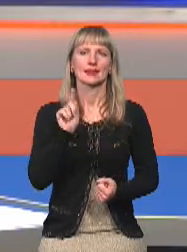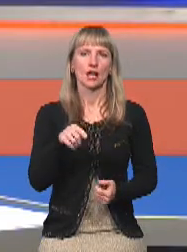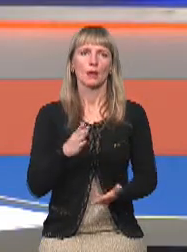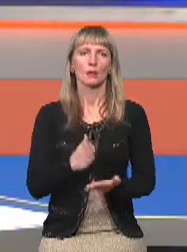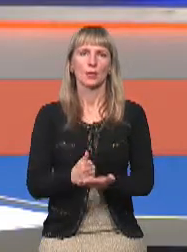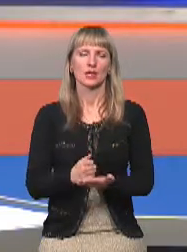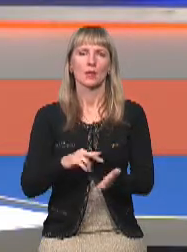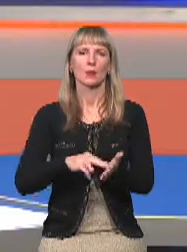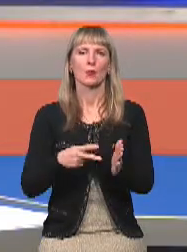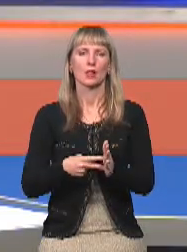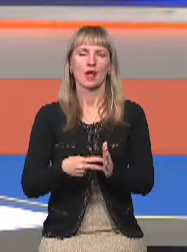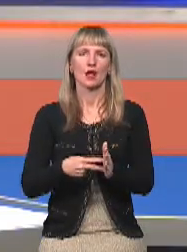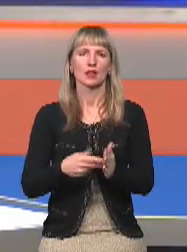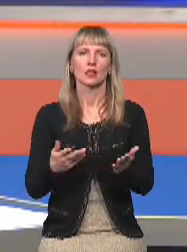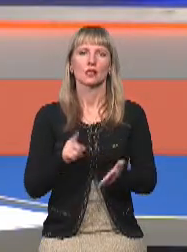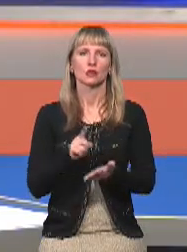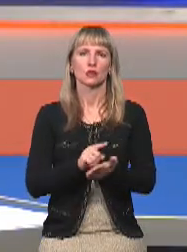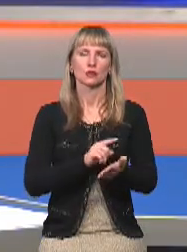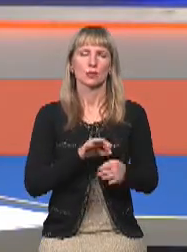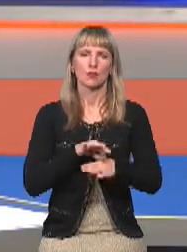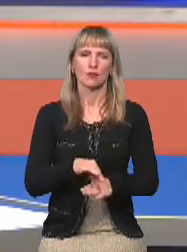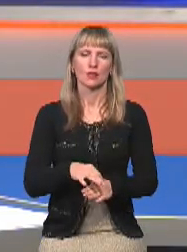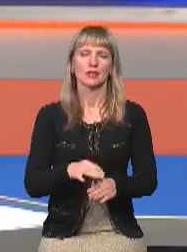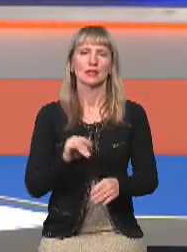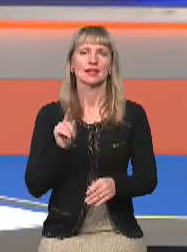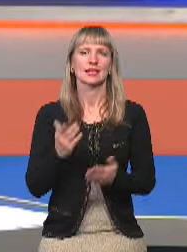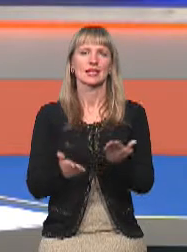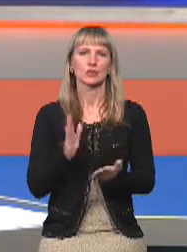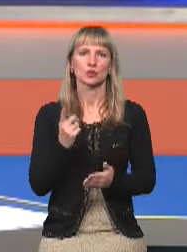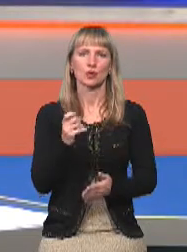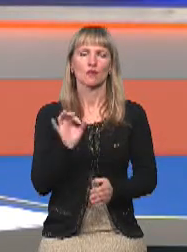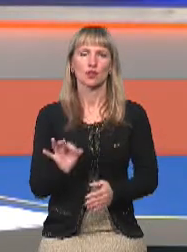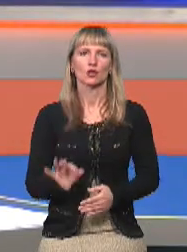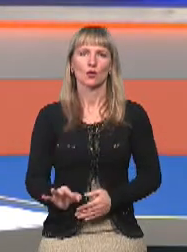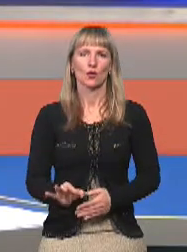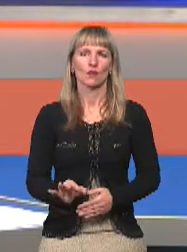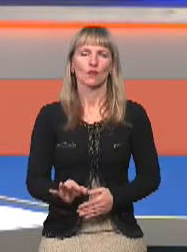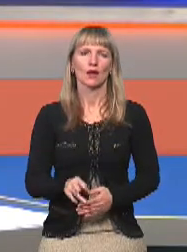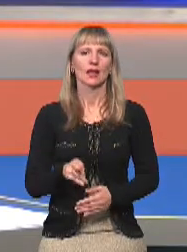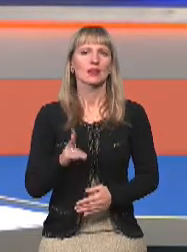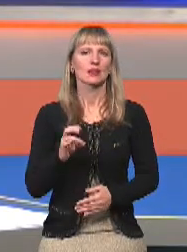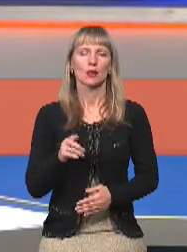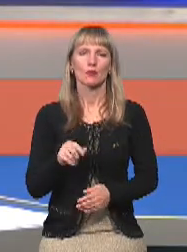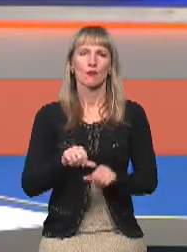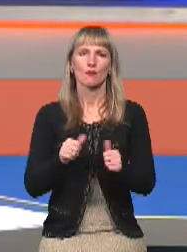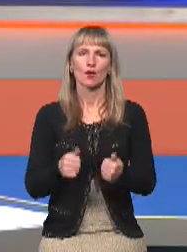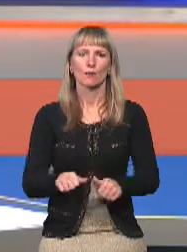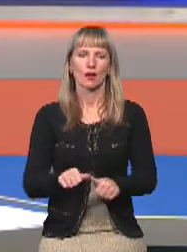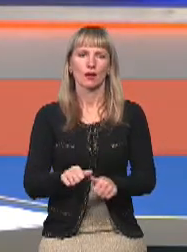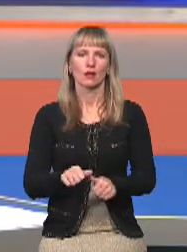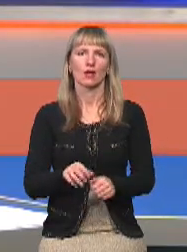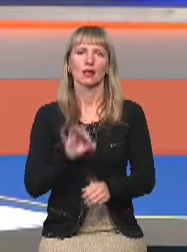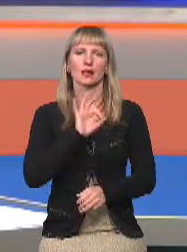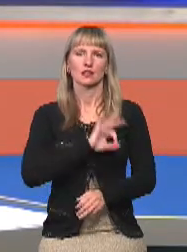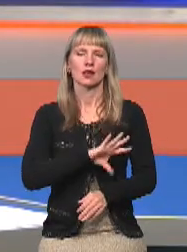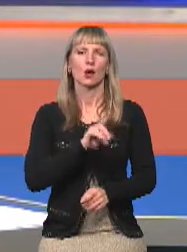теж певний план заходів. І якщо буде 100% не по формальному признаку реалізовуватися